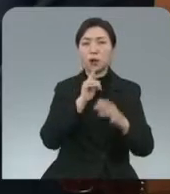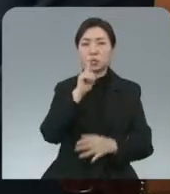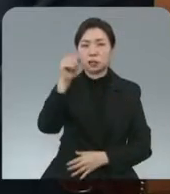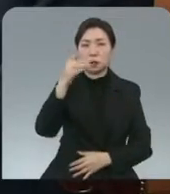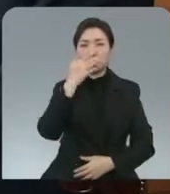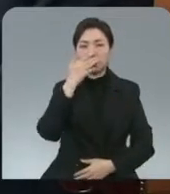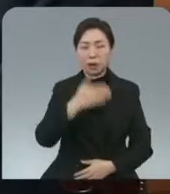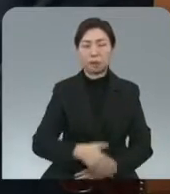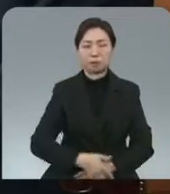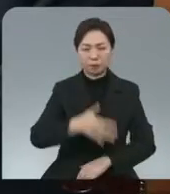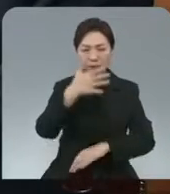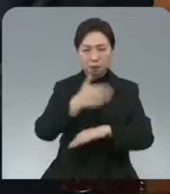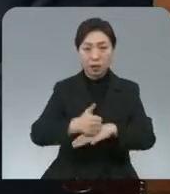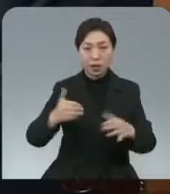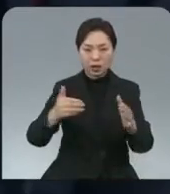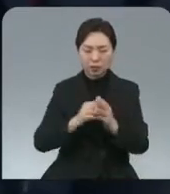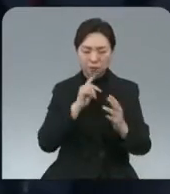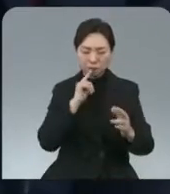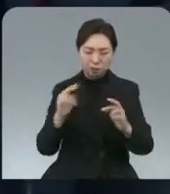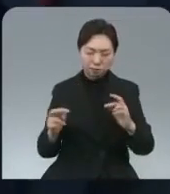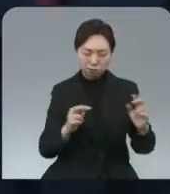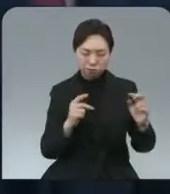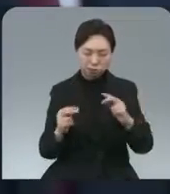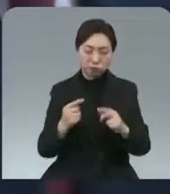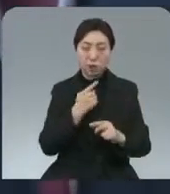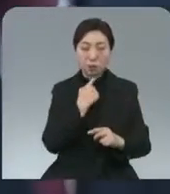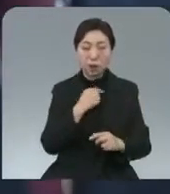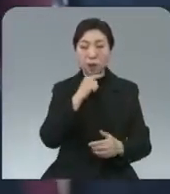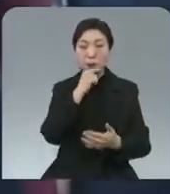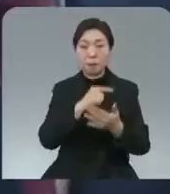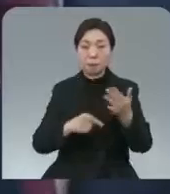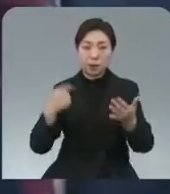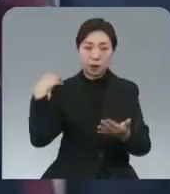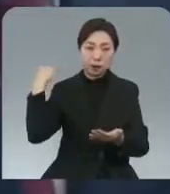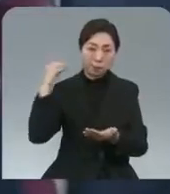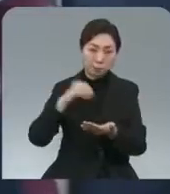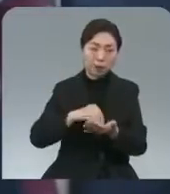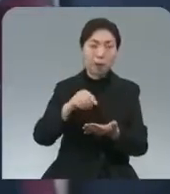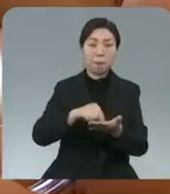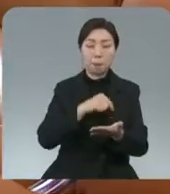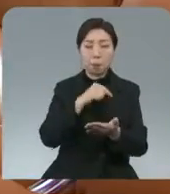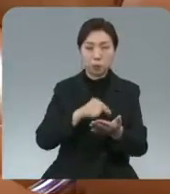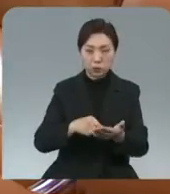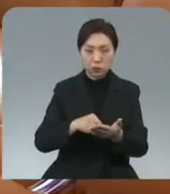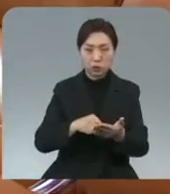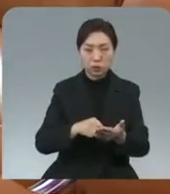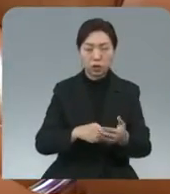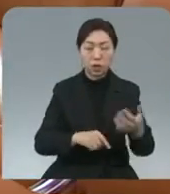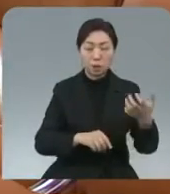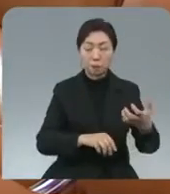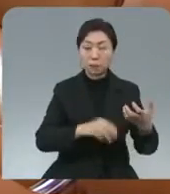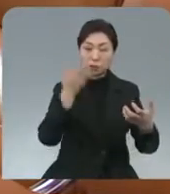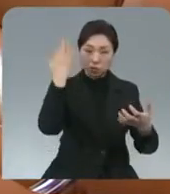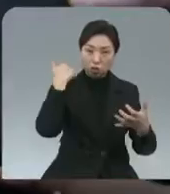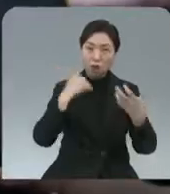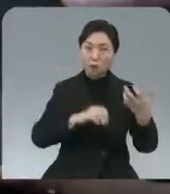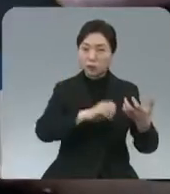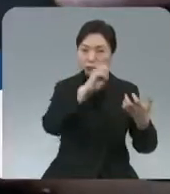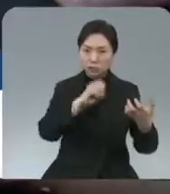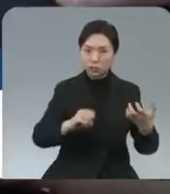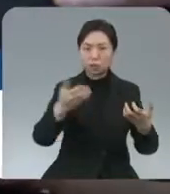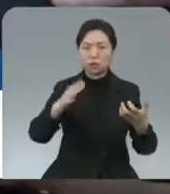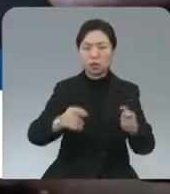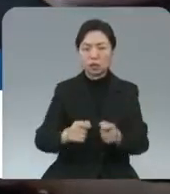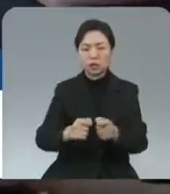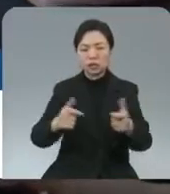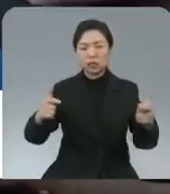体的支援死角，追加支援2万亿韩元和 1.3 万亿韩元的防疫预算。在小工商